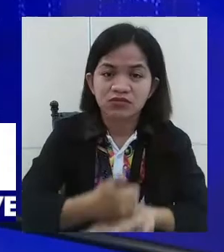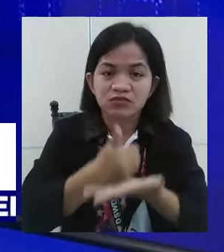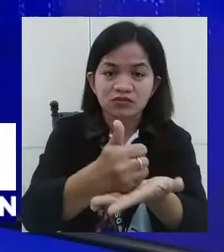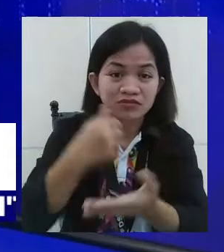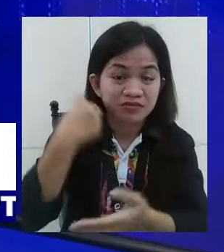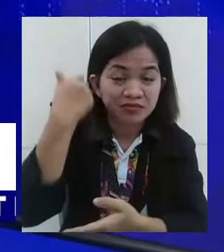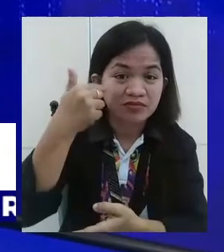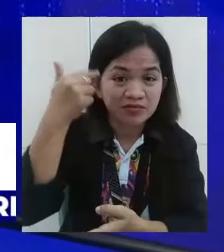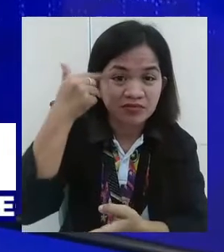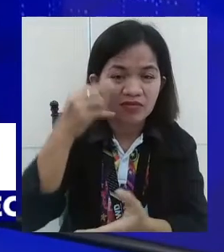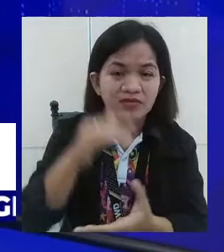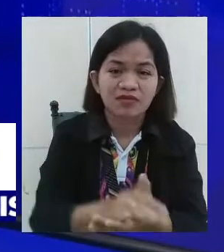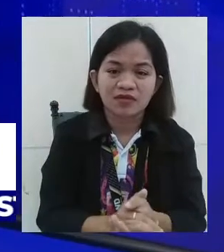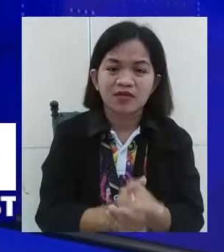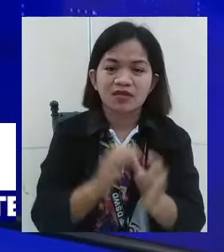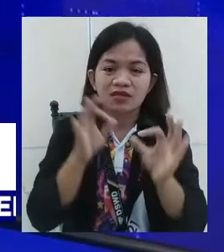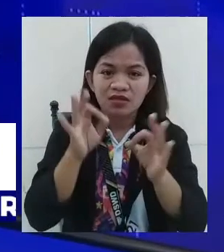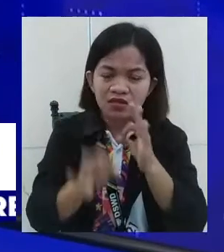sila ay